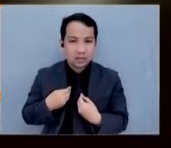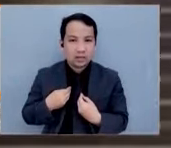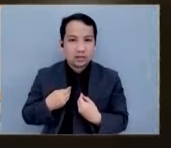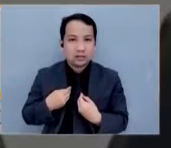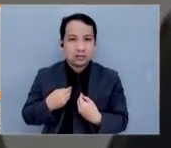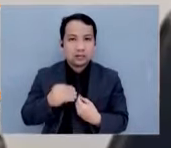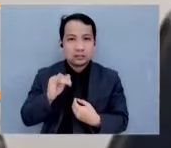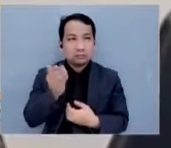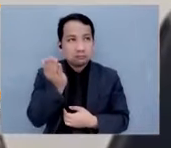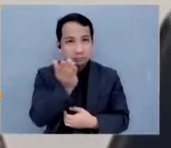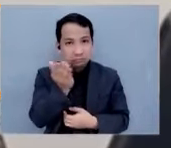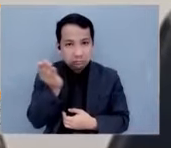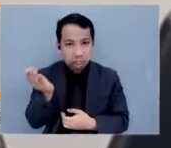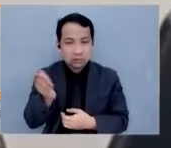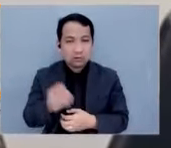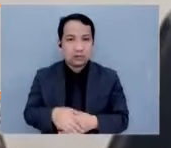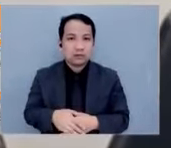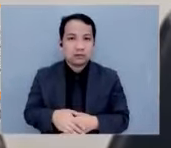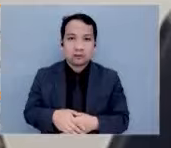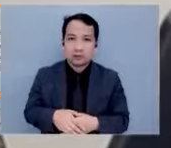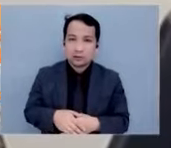siya.